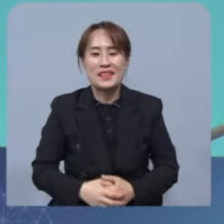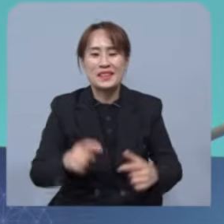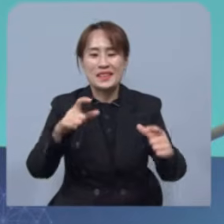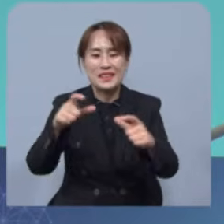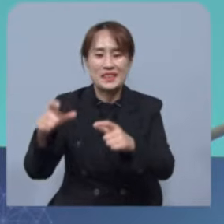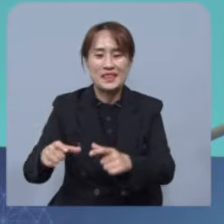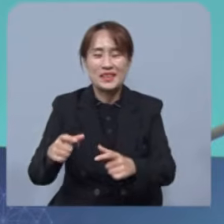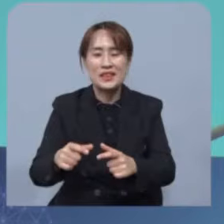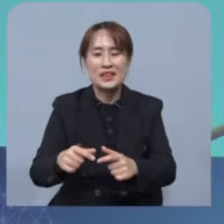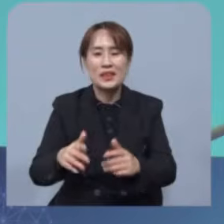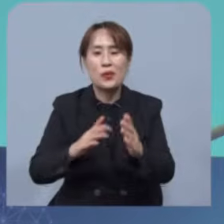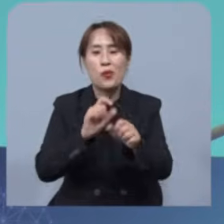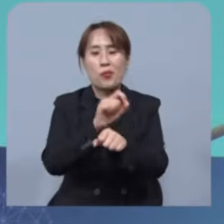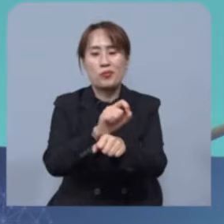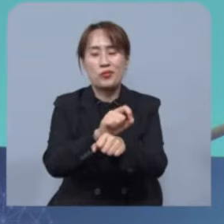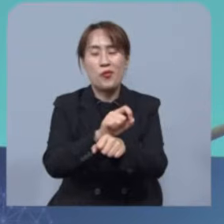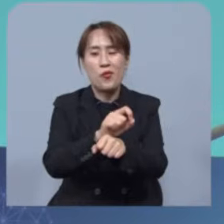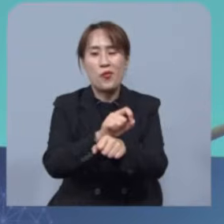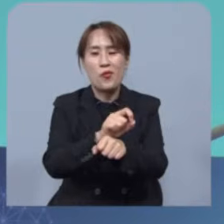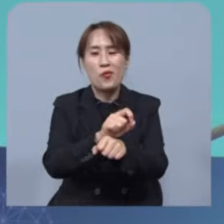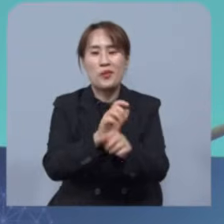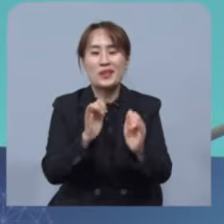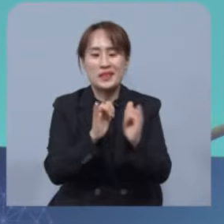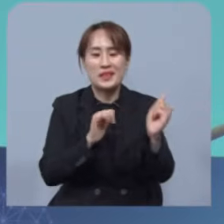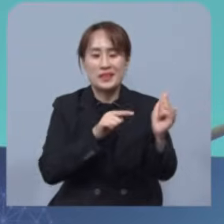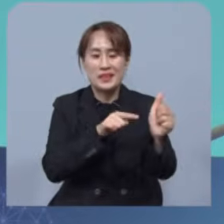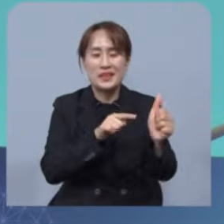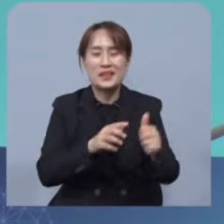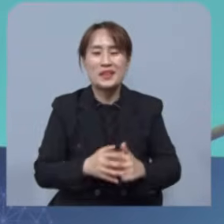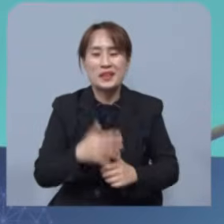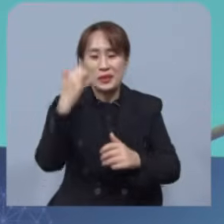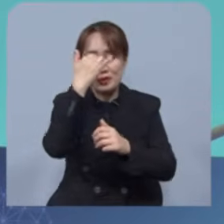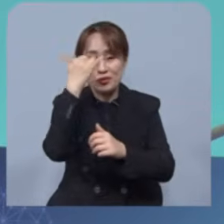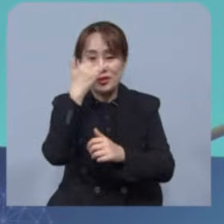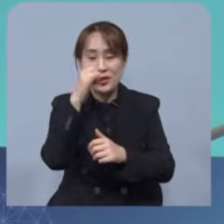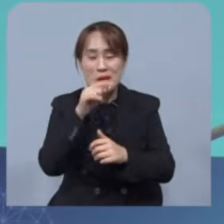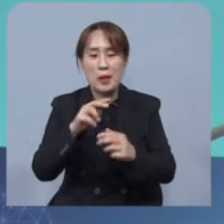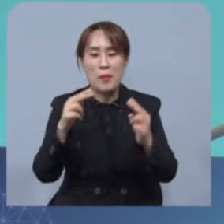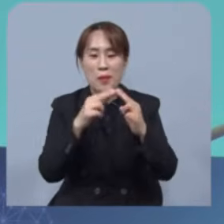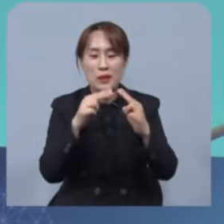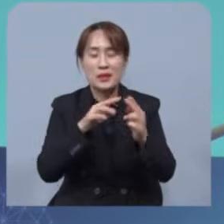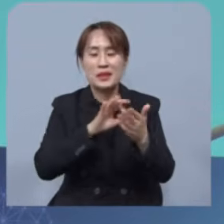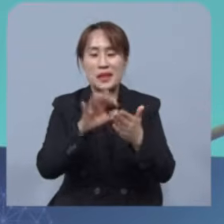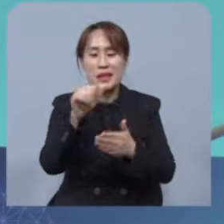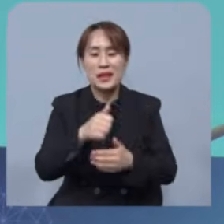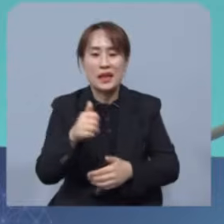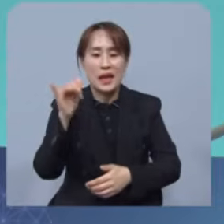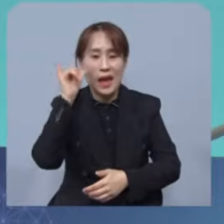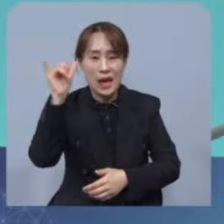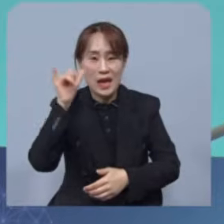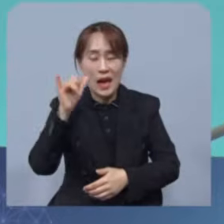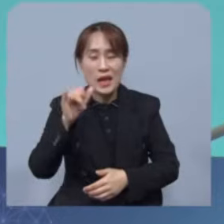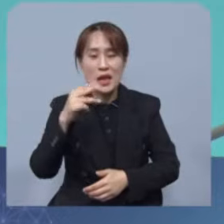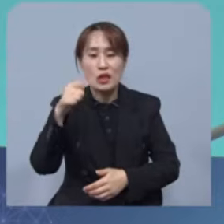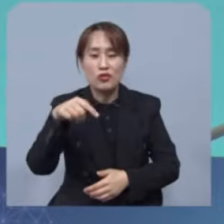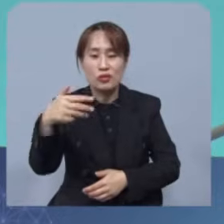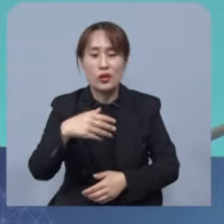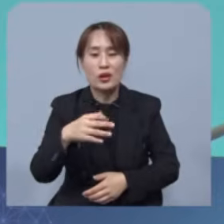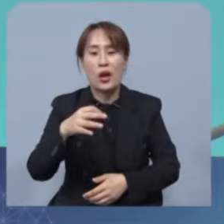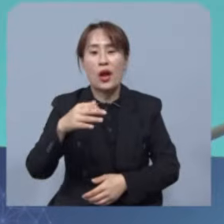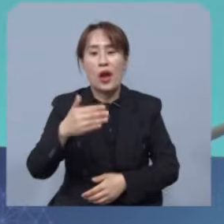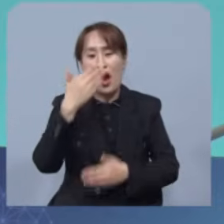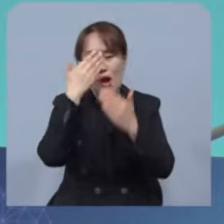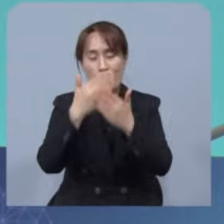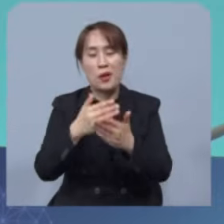지역과에 있는 주무관 한 분이 우리 충청에서 나온 반도체를 활용해서 AI 툴을 이용해서 공짜로 만든